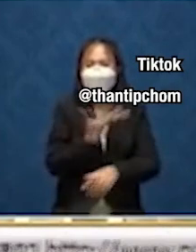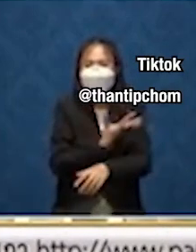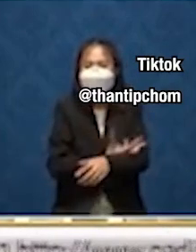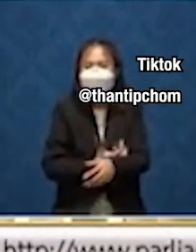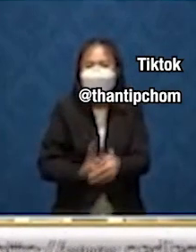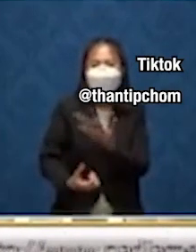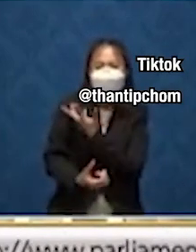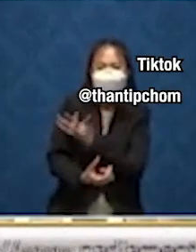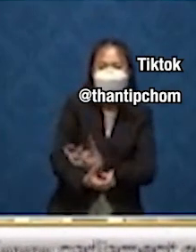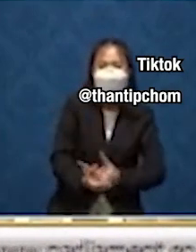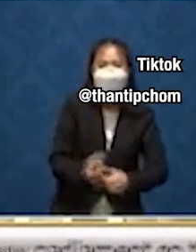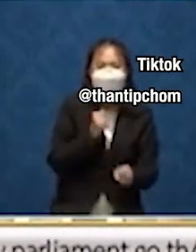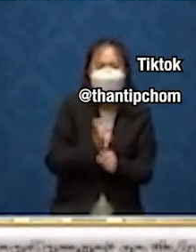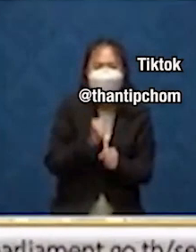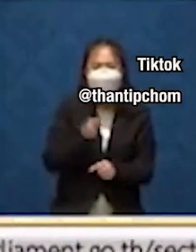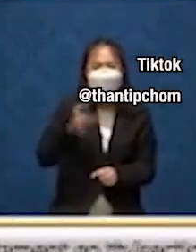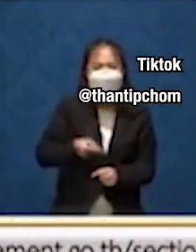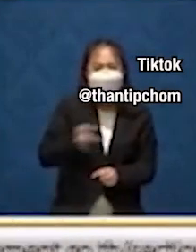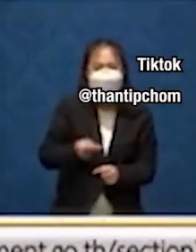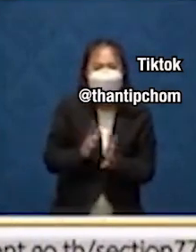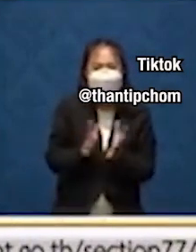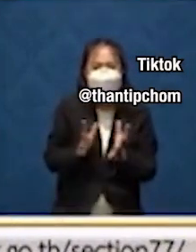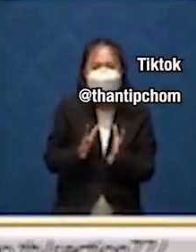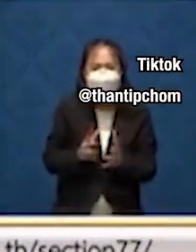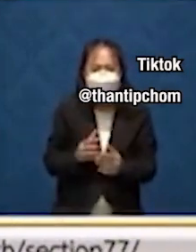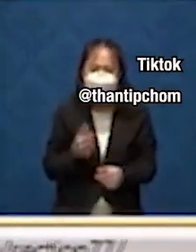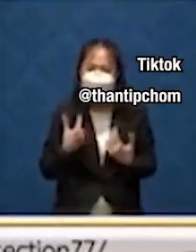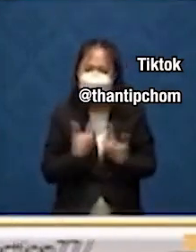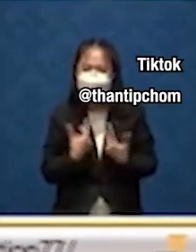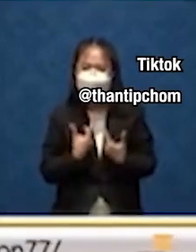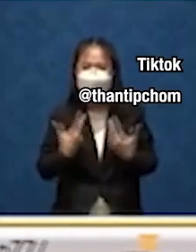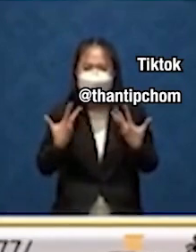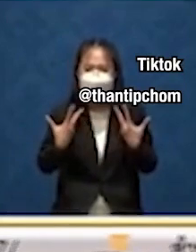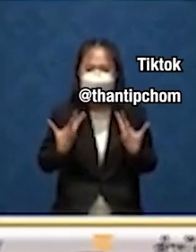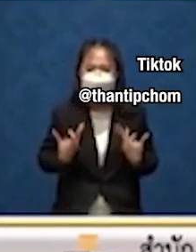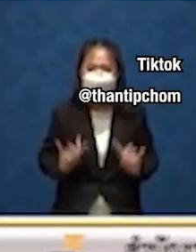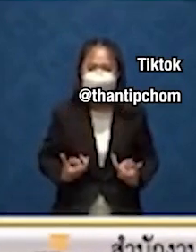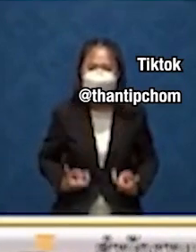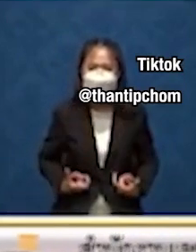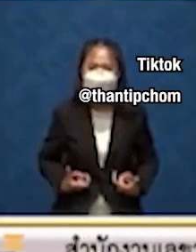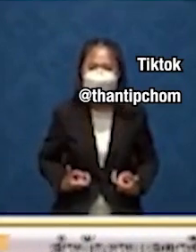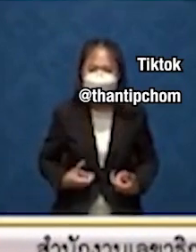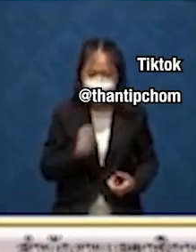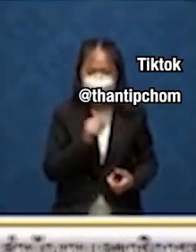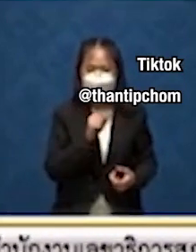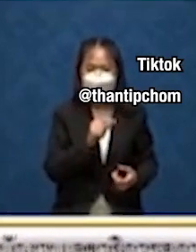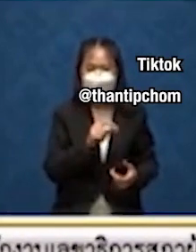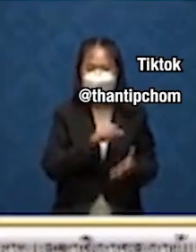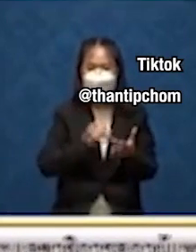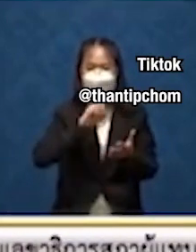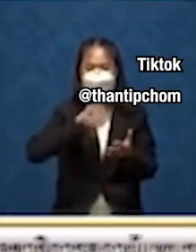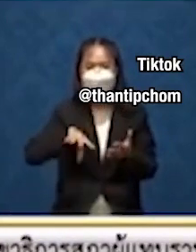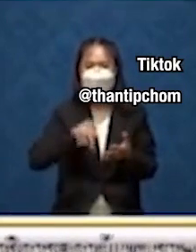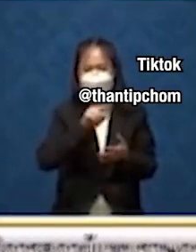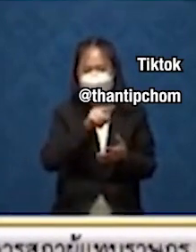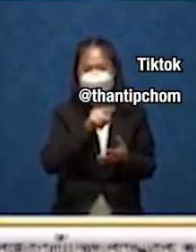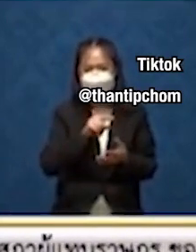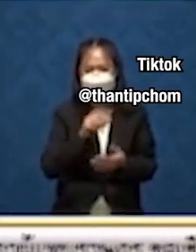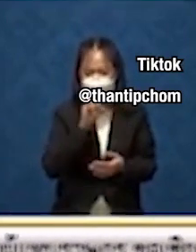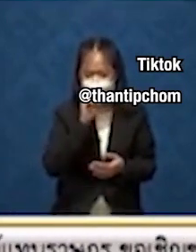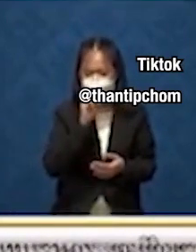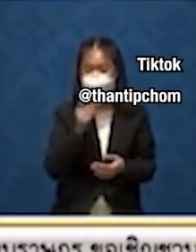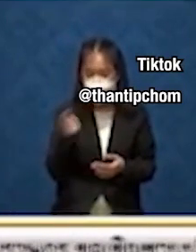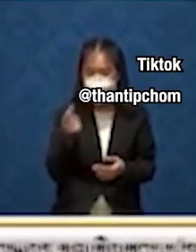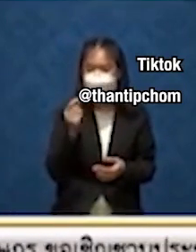พอทำเยอะเมื่อยพูดนะแล้วเดี๋ยวผมจะเอาออกในทางโซเชียลออกไปให้โฆษกเขาชี้แจงออกไปแล้วท่านลองเถียงมาแล้